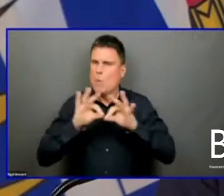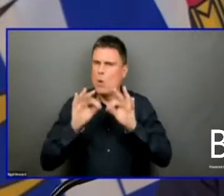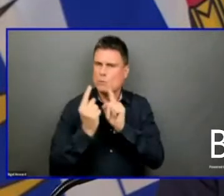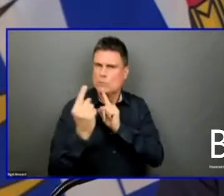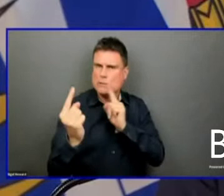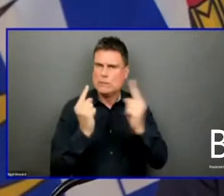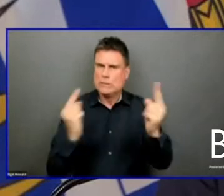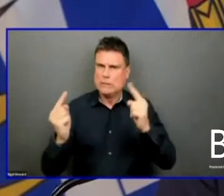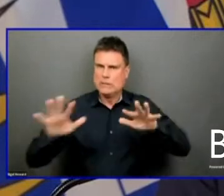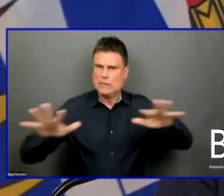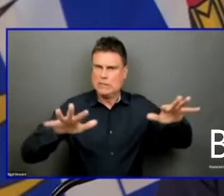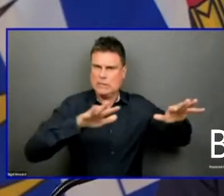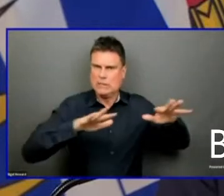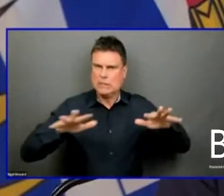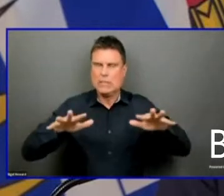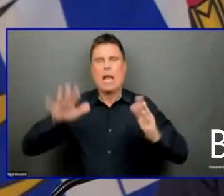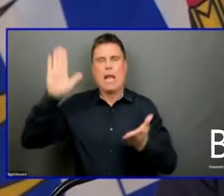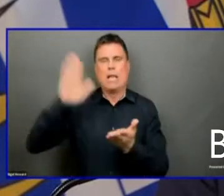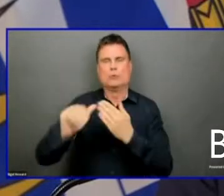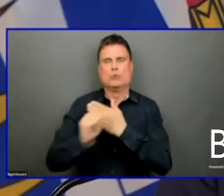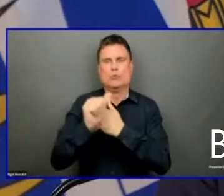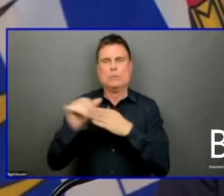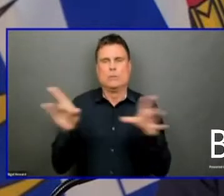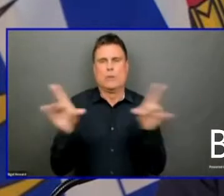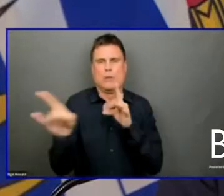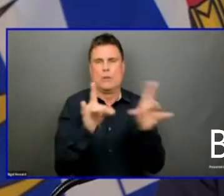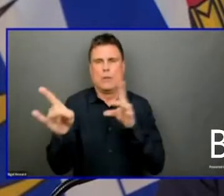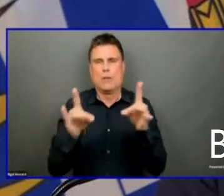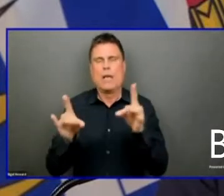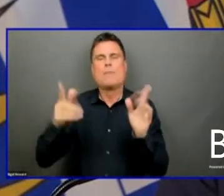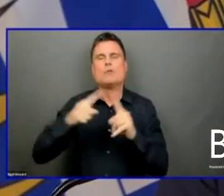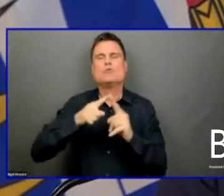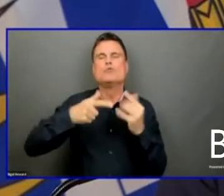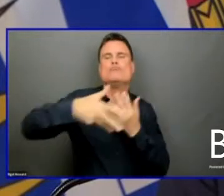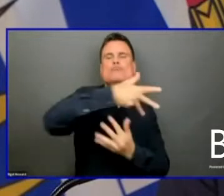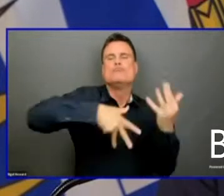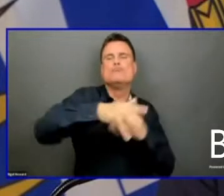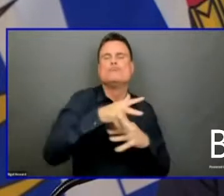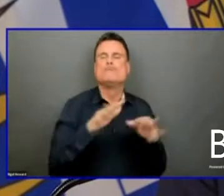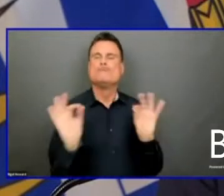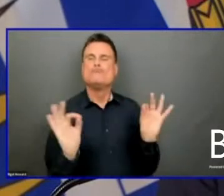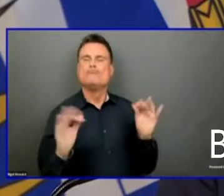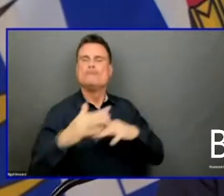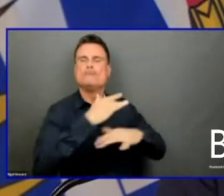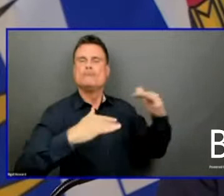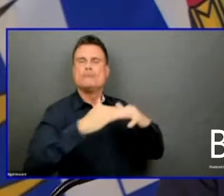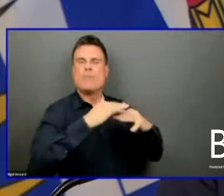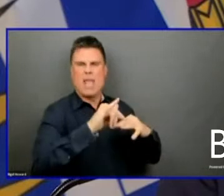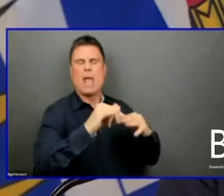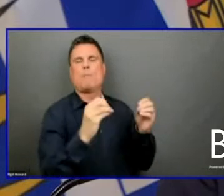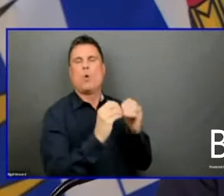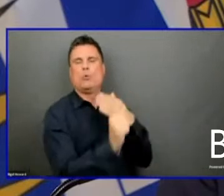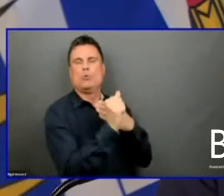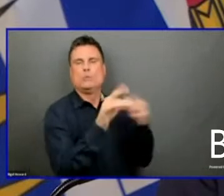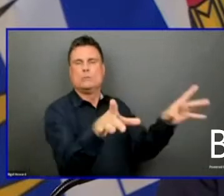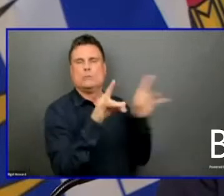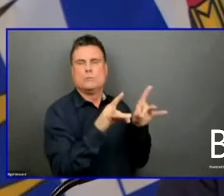very carefully. 这个 Binder, do you 限 have a 制 follow-up? 社交活动 Yes, 是 and Dr. 最重 Henry 要 in 的。 BC, 当 we've 然，我 learned 们 that